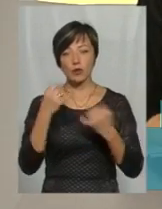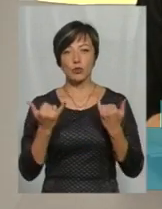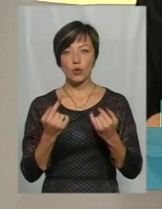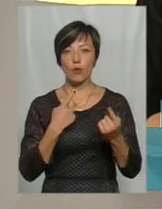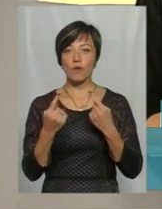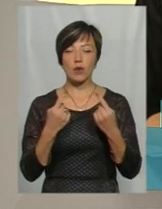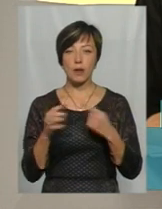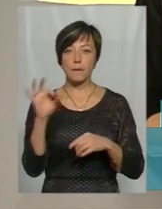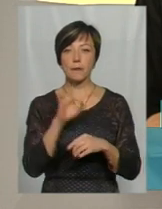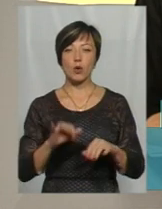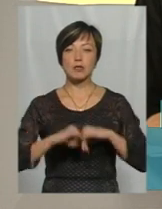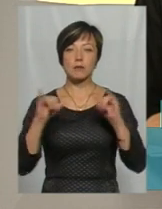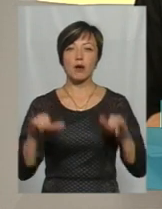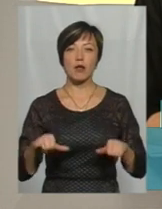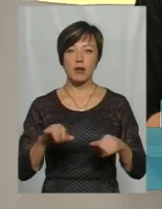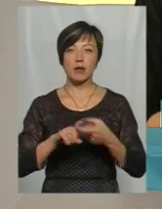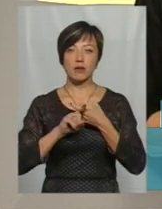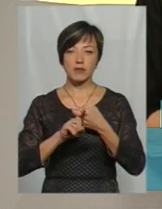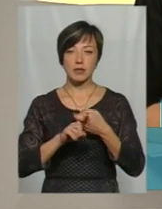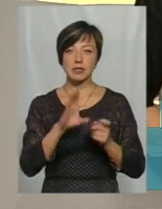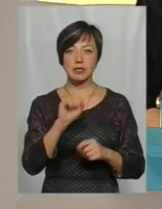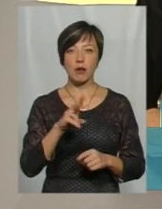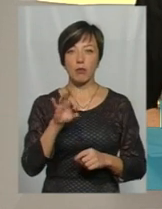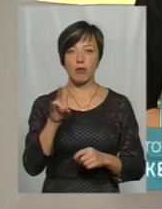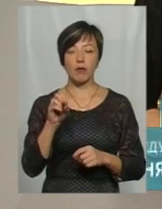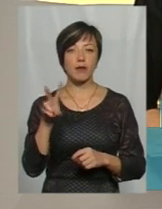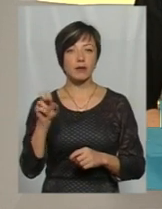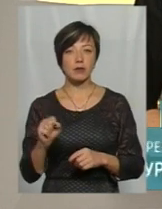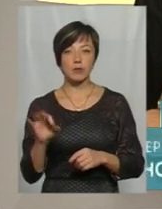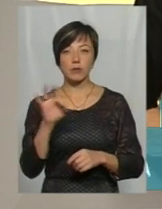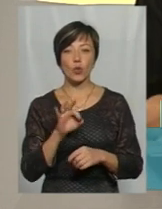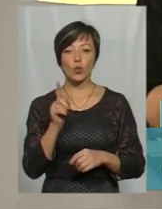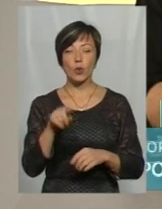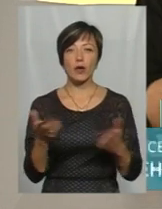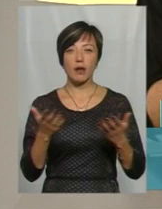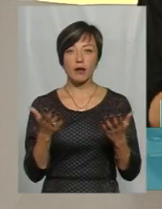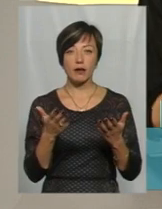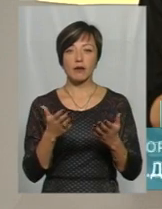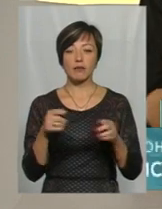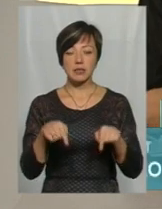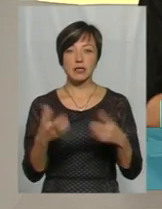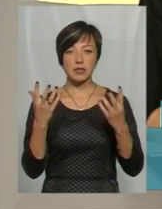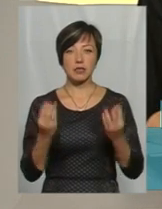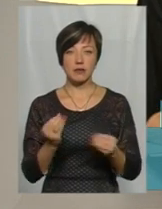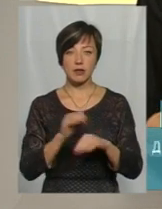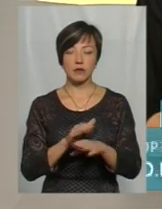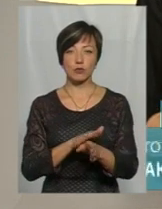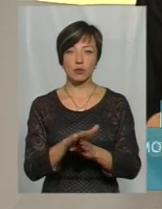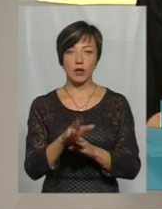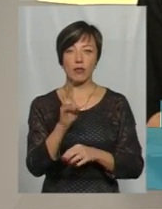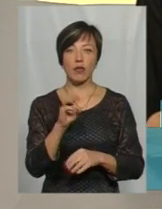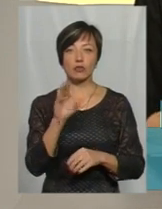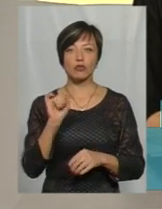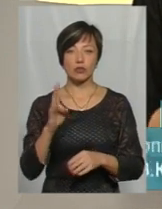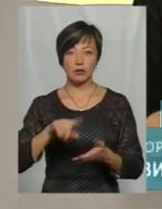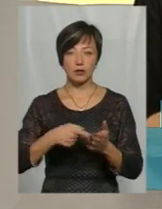ми говорили про спалахи сальмонельозу, а саме про той, який у ці дні фактично відбувається у